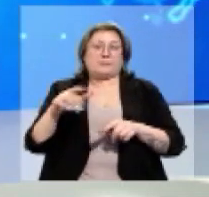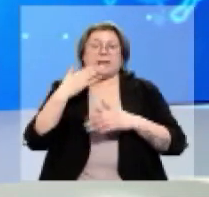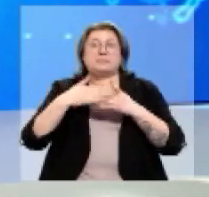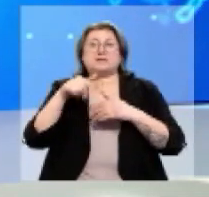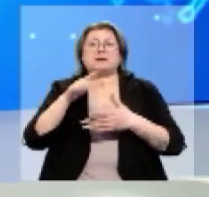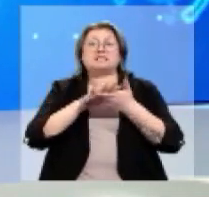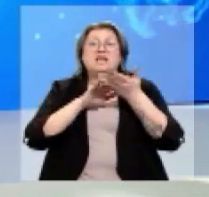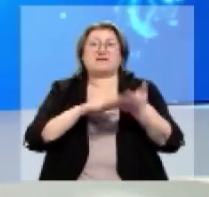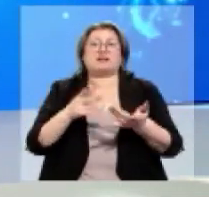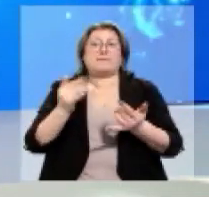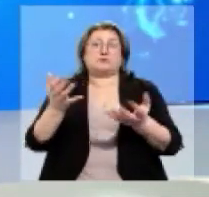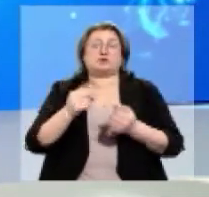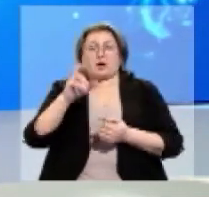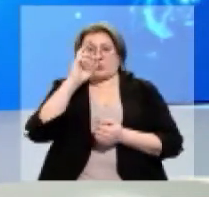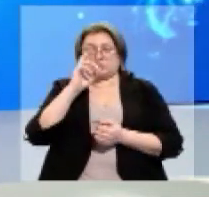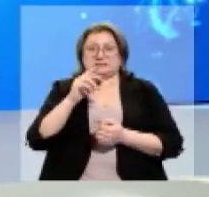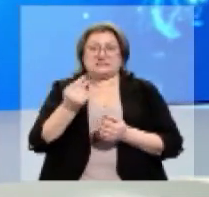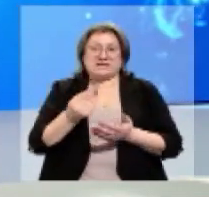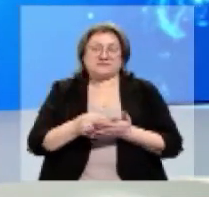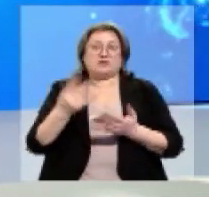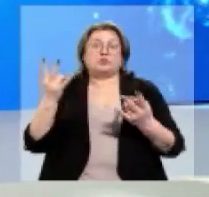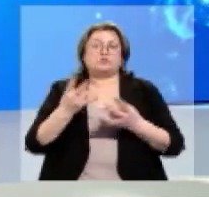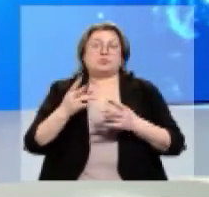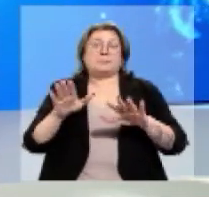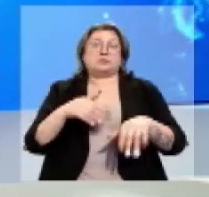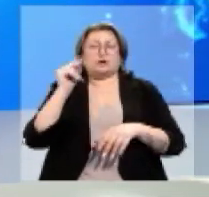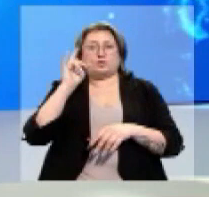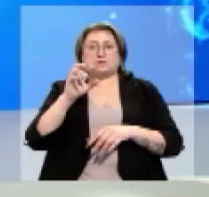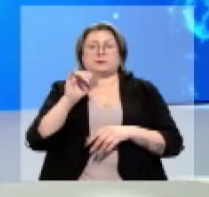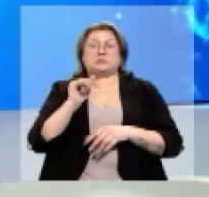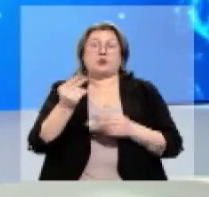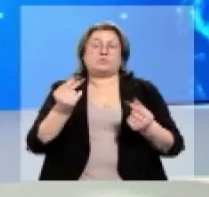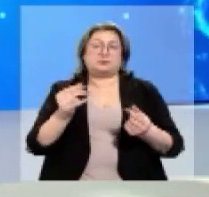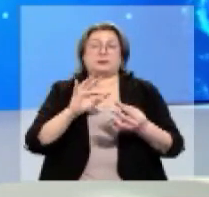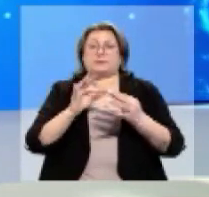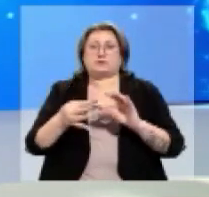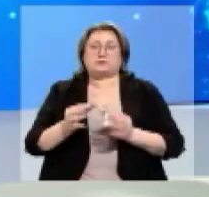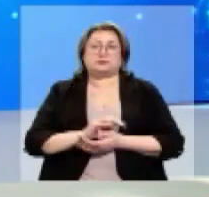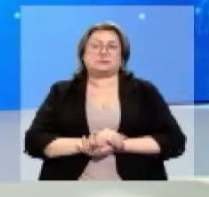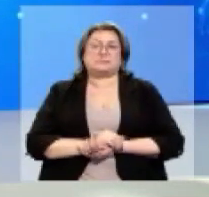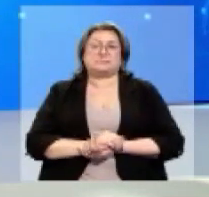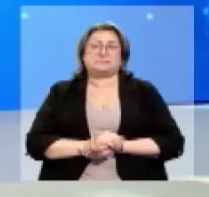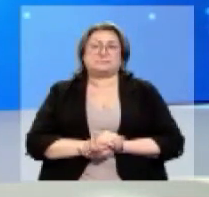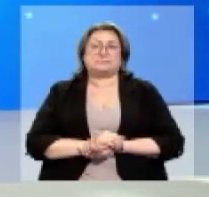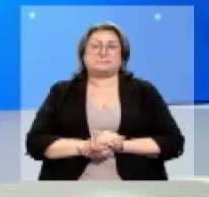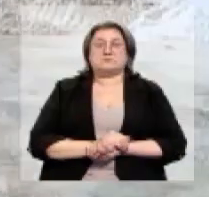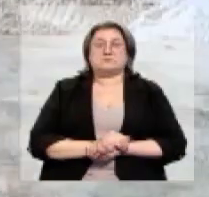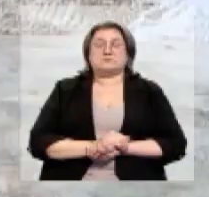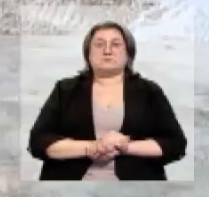тем, как подать заявку на получение государственных средств, необходимо пройти курсы «Бастау Бизнес». Подробности в следующем материале.